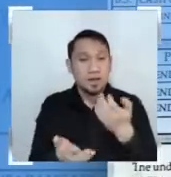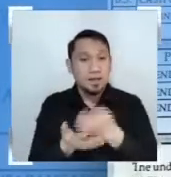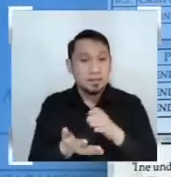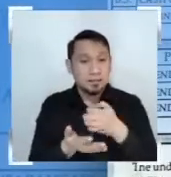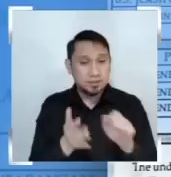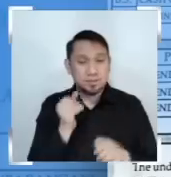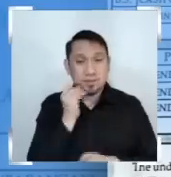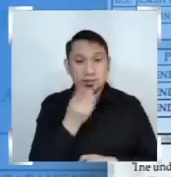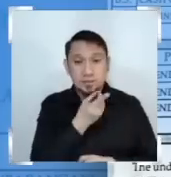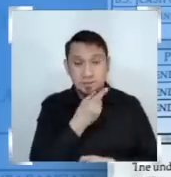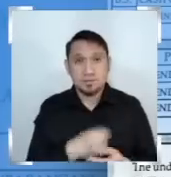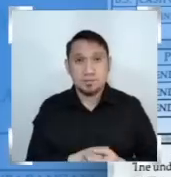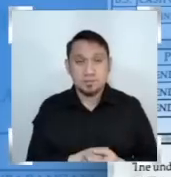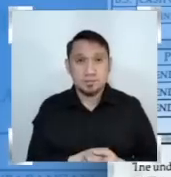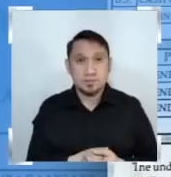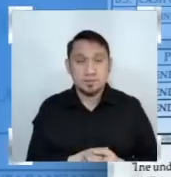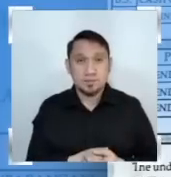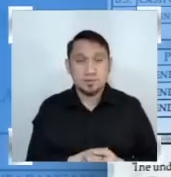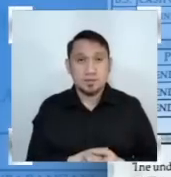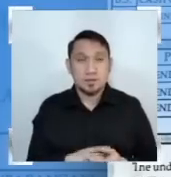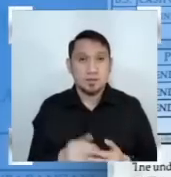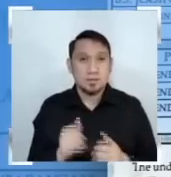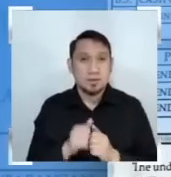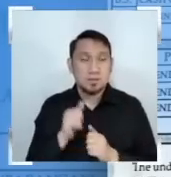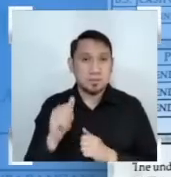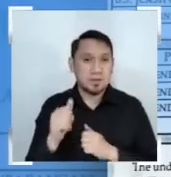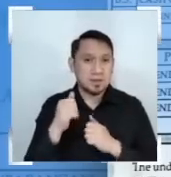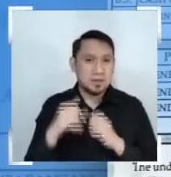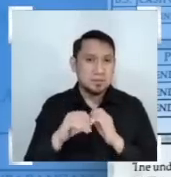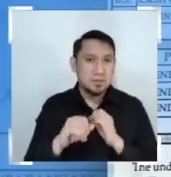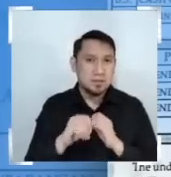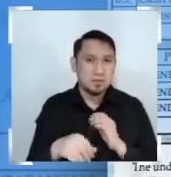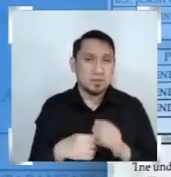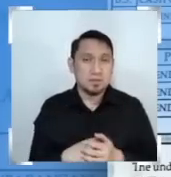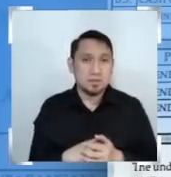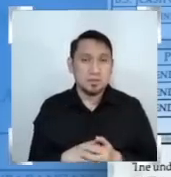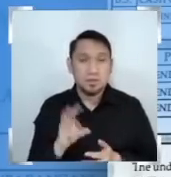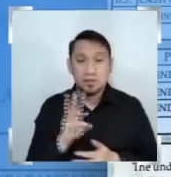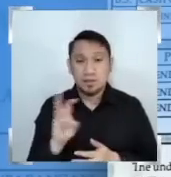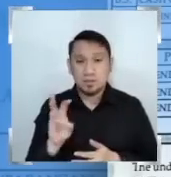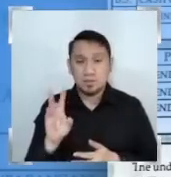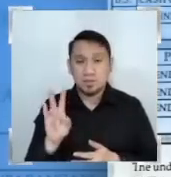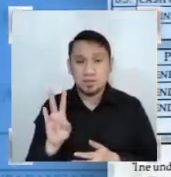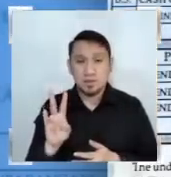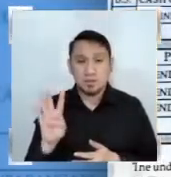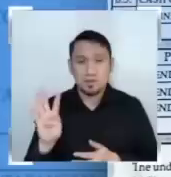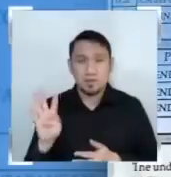kampanya, malayo sa spending limit ng mga presidential at vice presidential candidate na 674 million